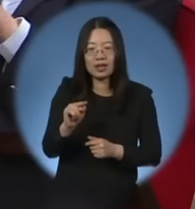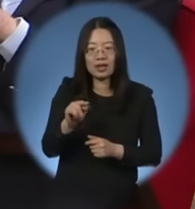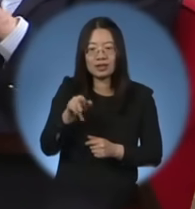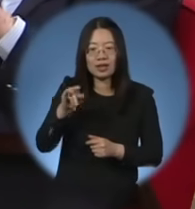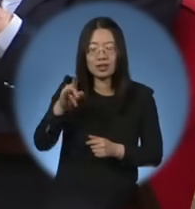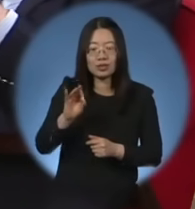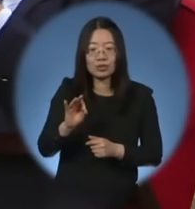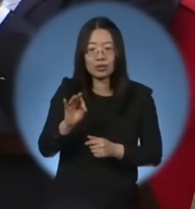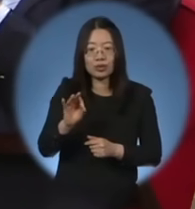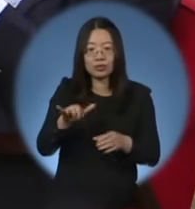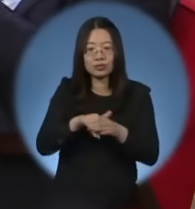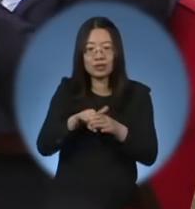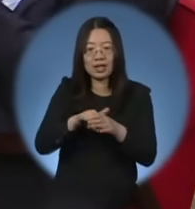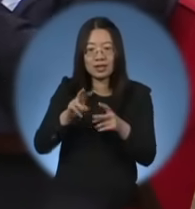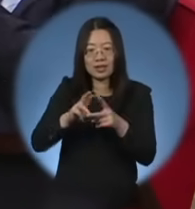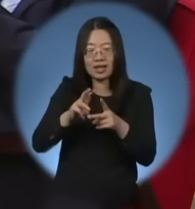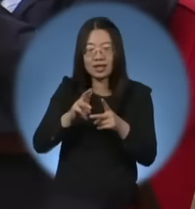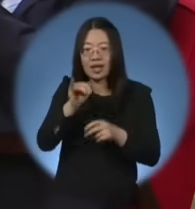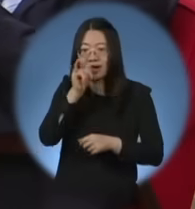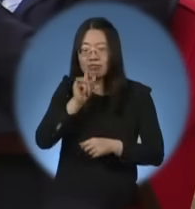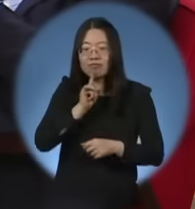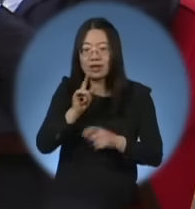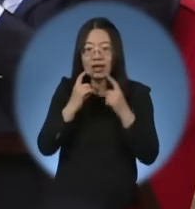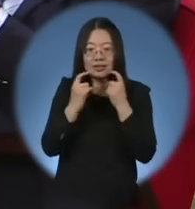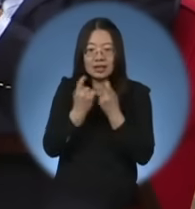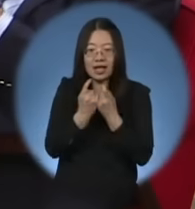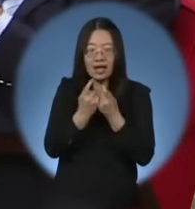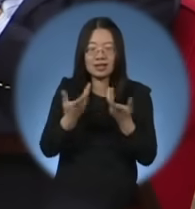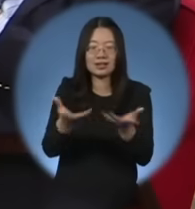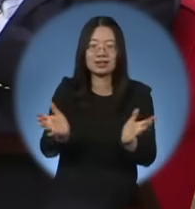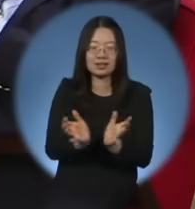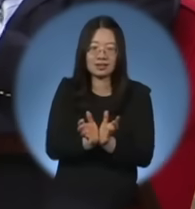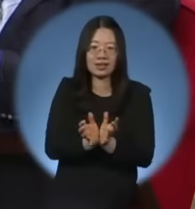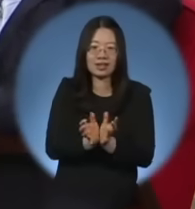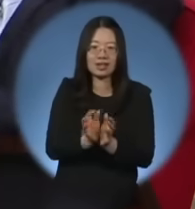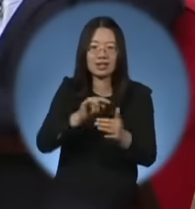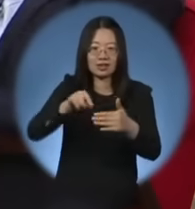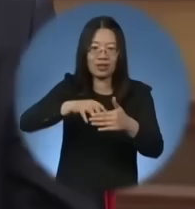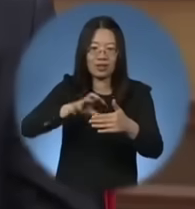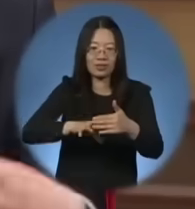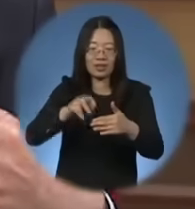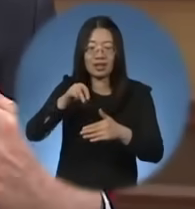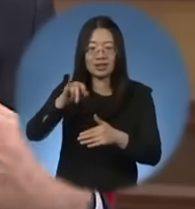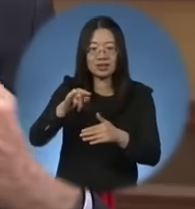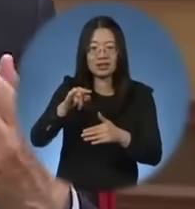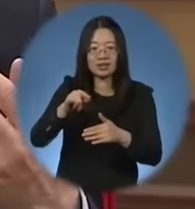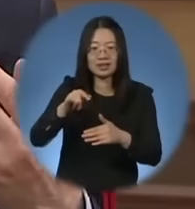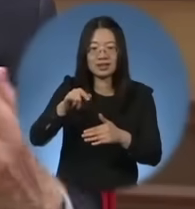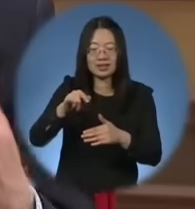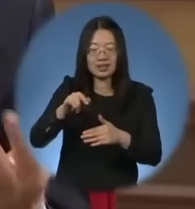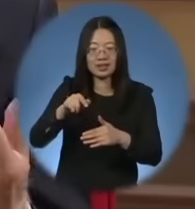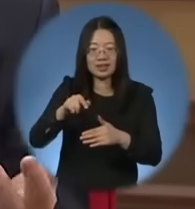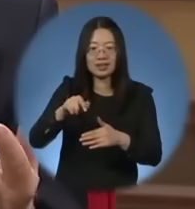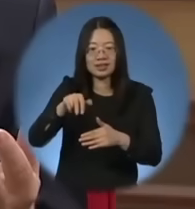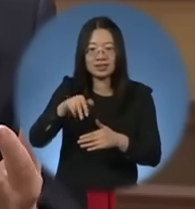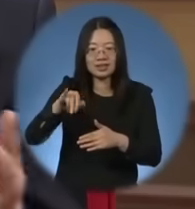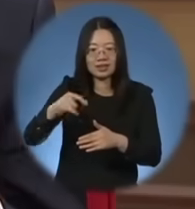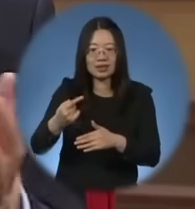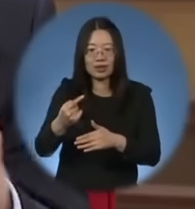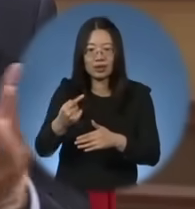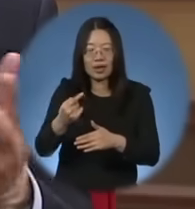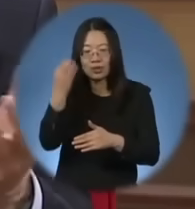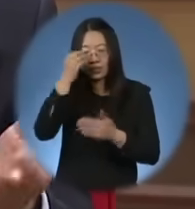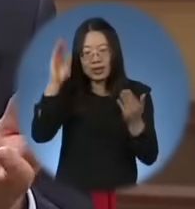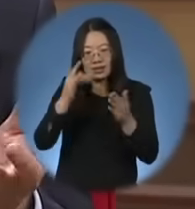저 세종문화 센터라고 있어요 립한 기관인데 거기서는 시조 시합합니다